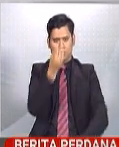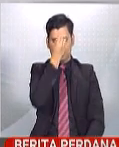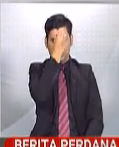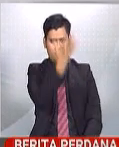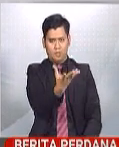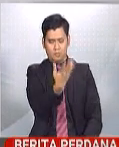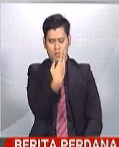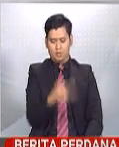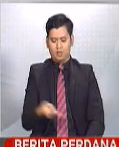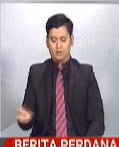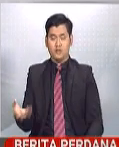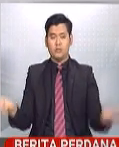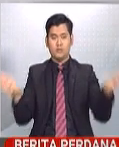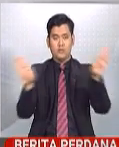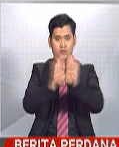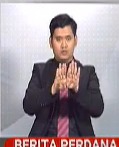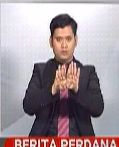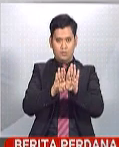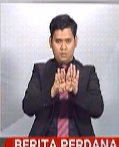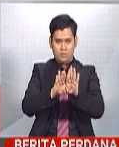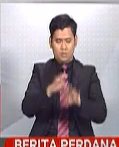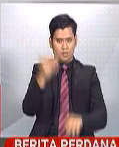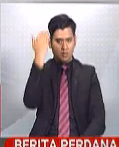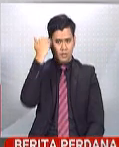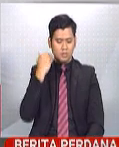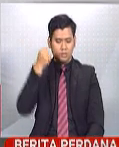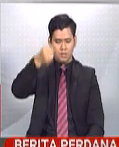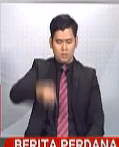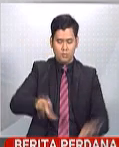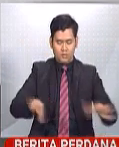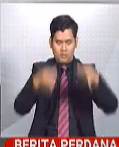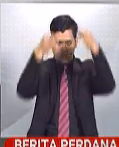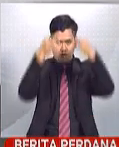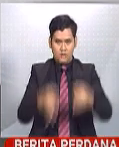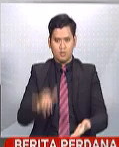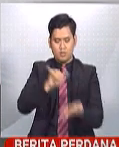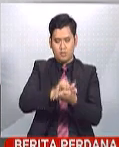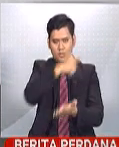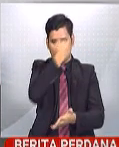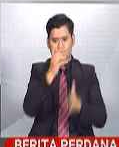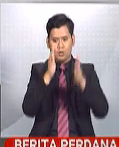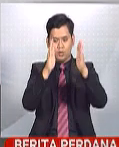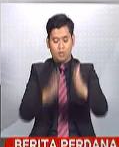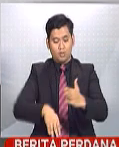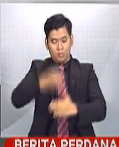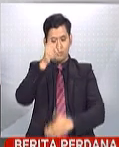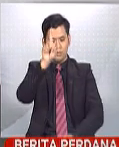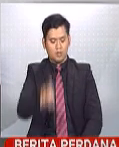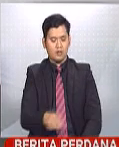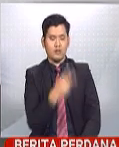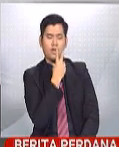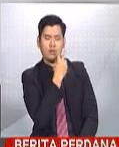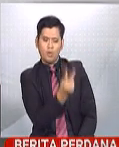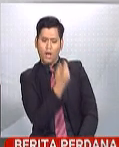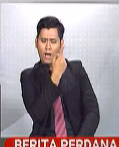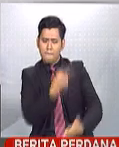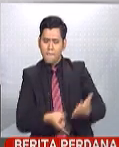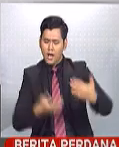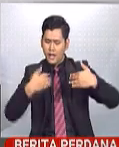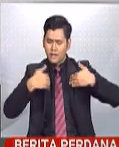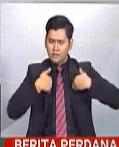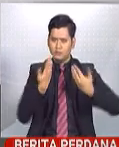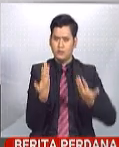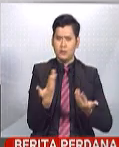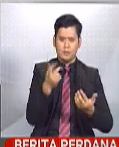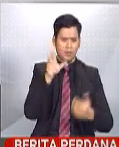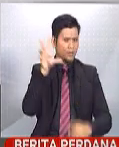secara tertutup. Hakim Muhammad Zaini Mazlan membuat keputusan itu atas faktor orang awam berhak melihat apa yang